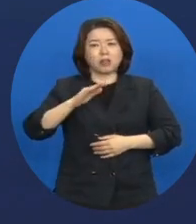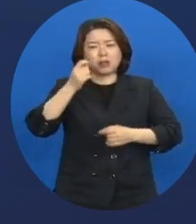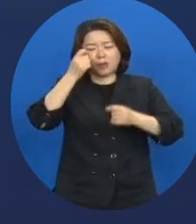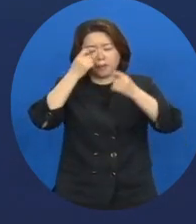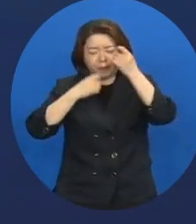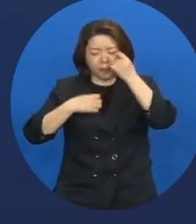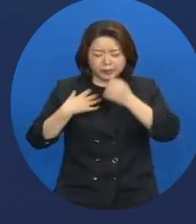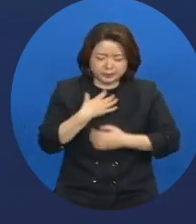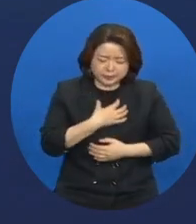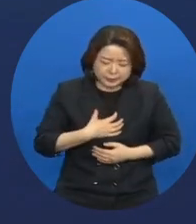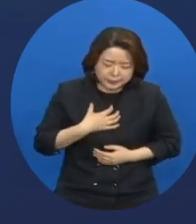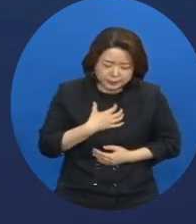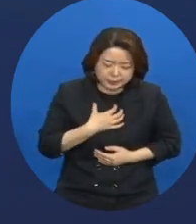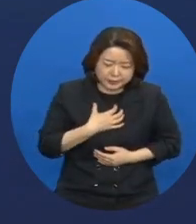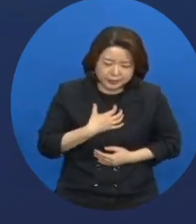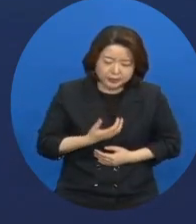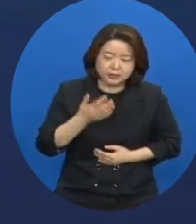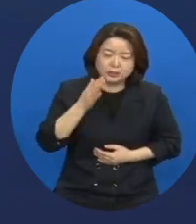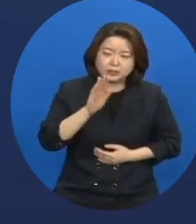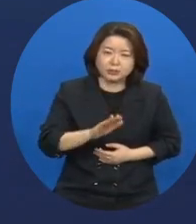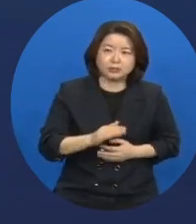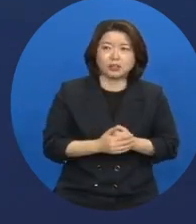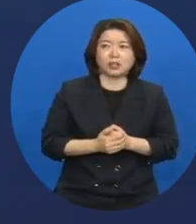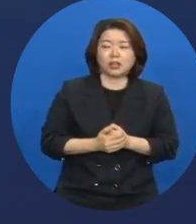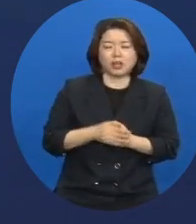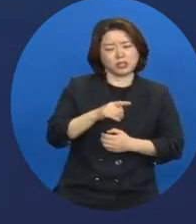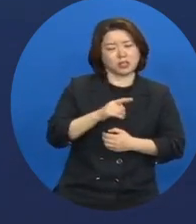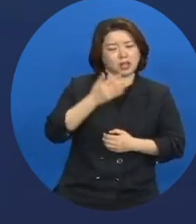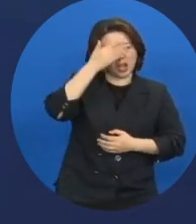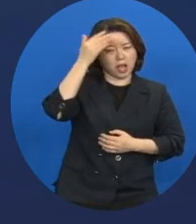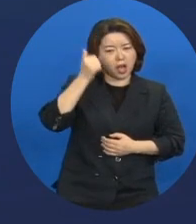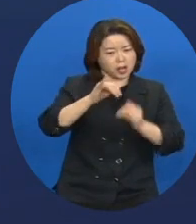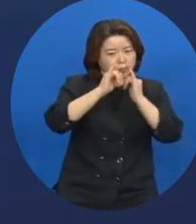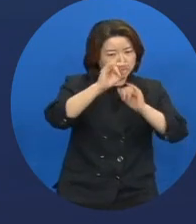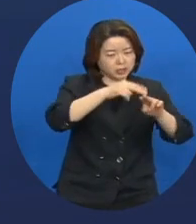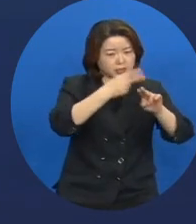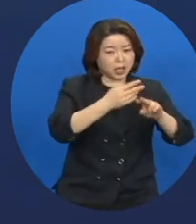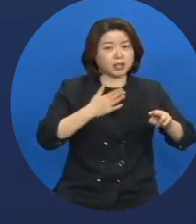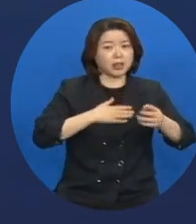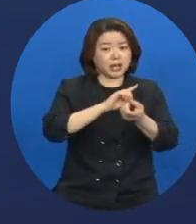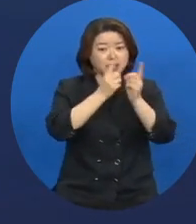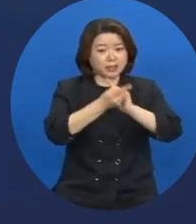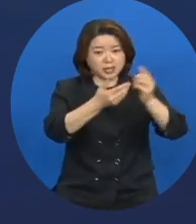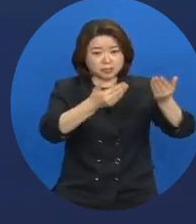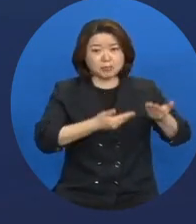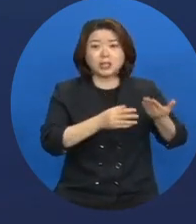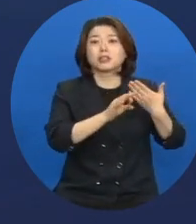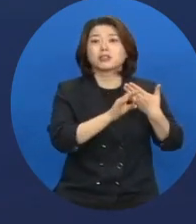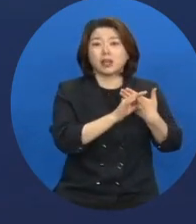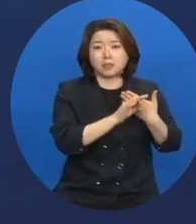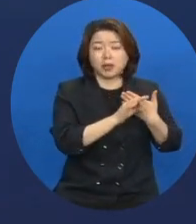그렇다면 이것이 할아버지의 상급으로 내가 받는 것이라면